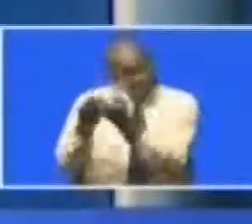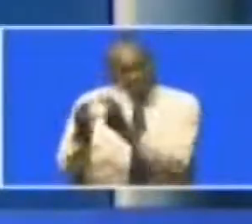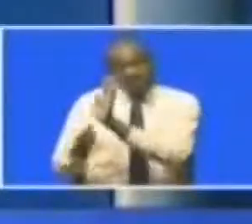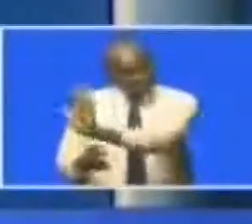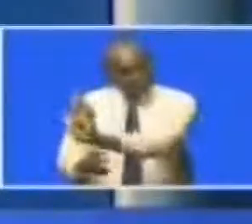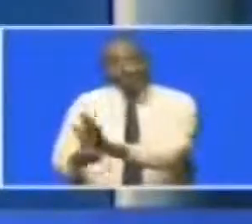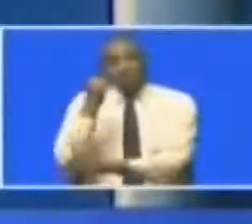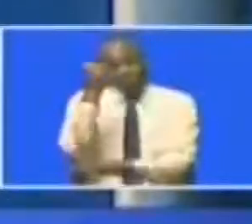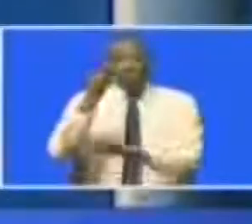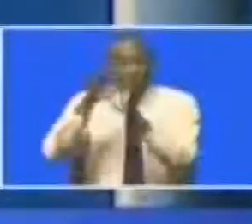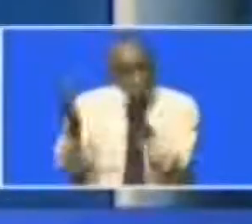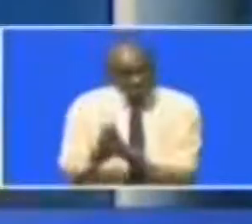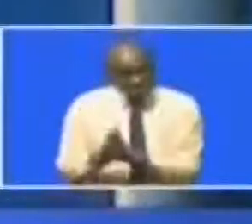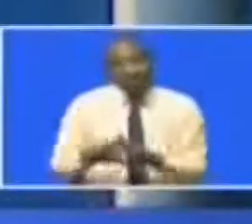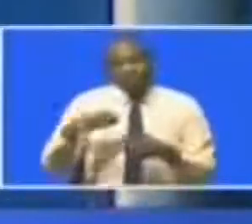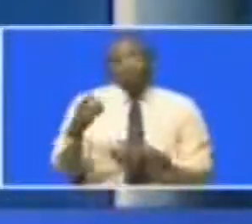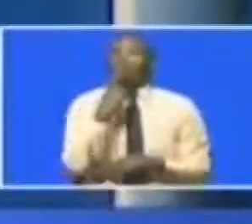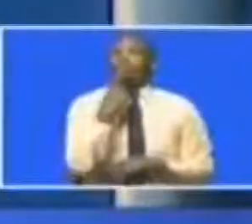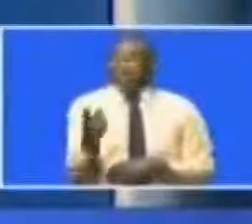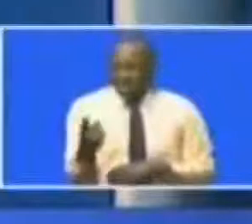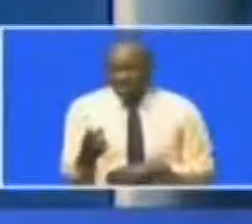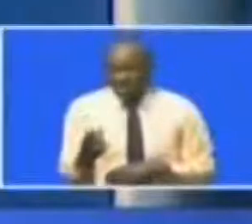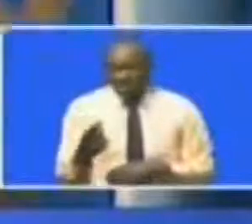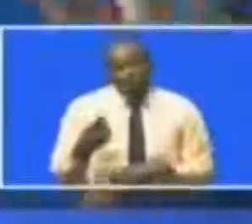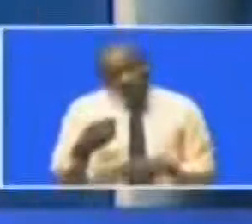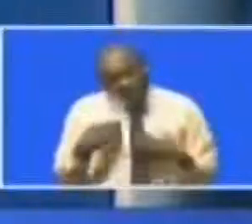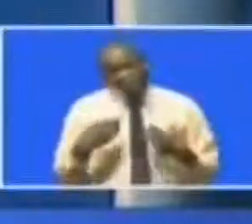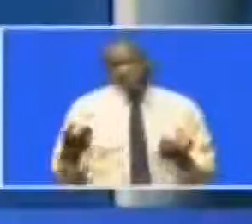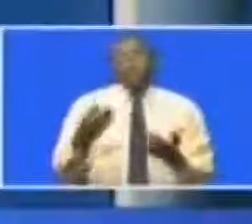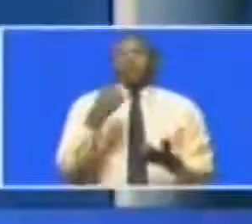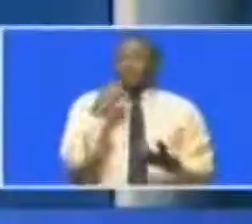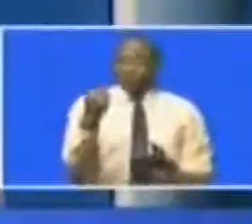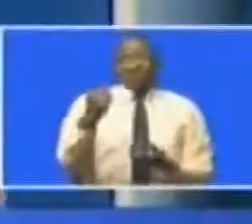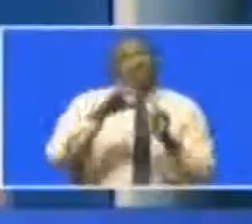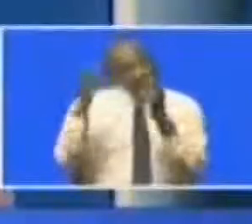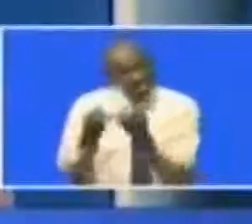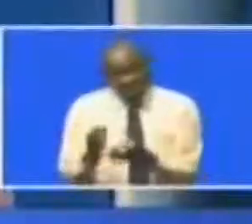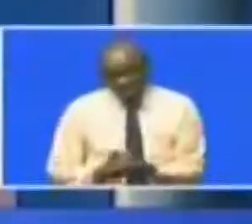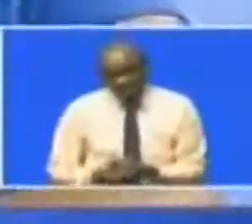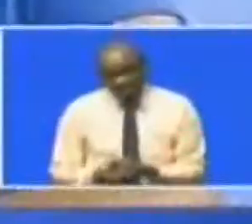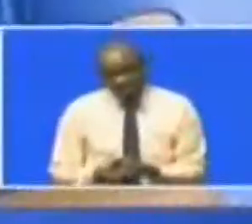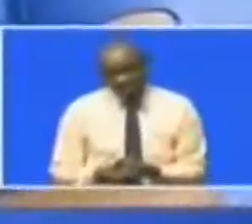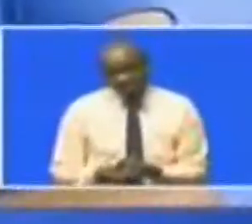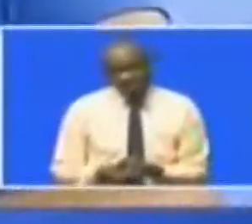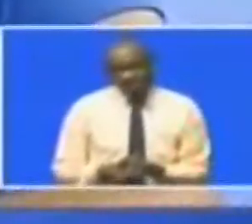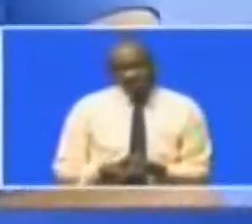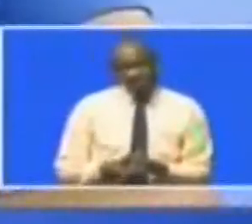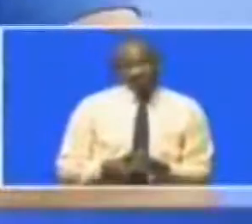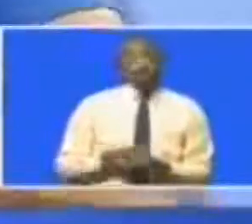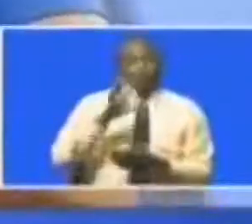tano. Tumepatia na radio 100, kwa hivyo tumefikia familia kama 500 kupitia. Kwa hivyo ni kupitia bado ule